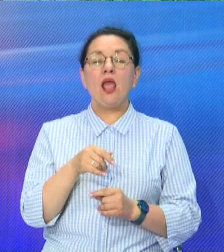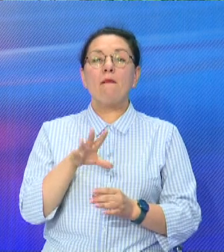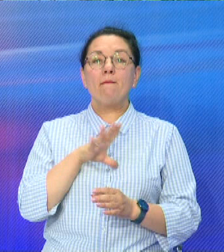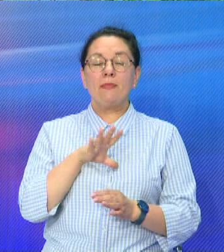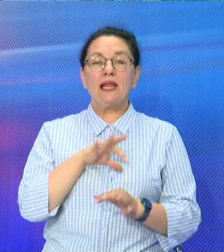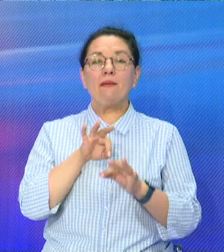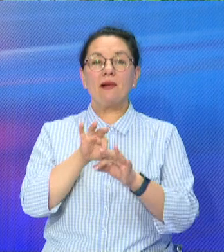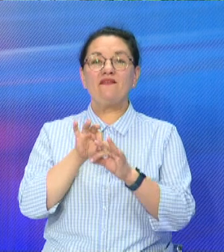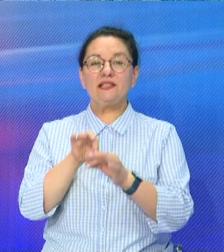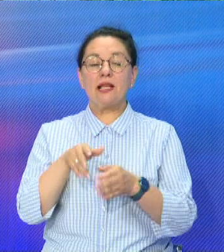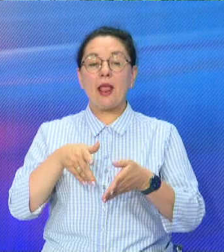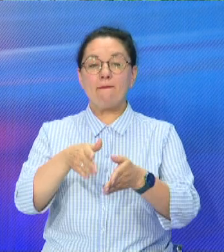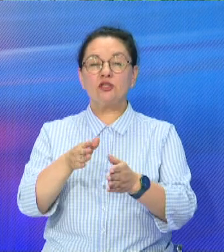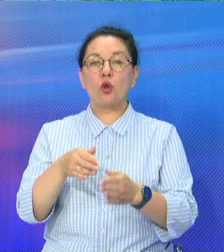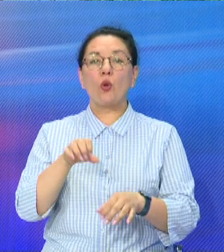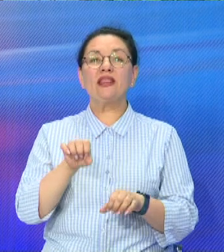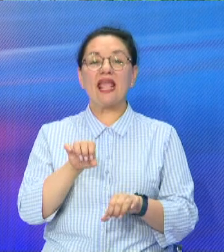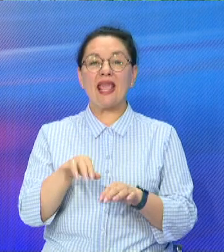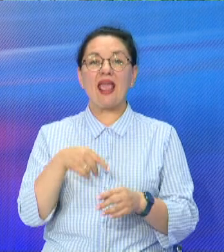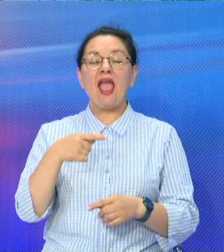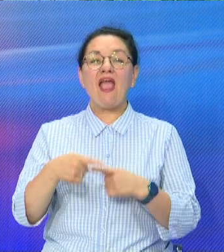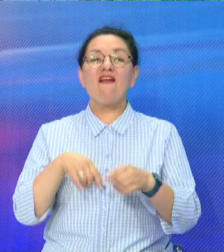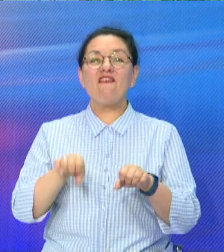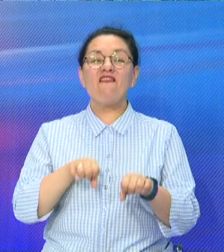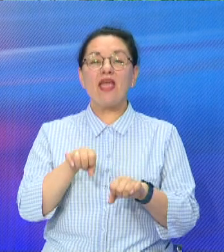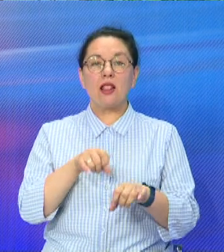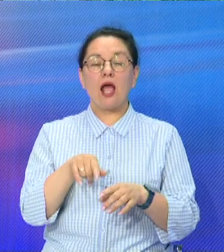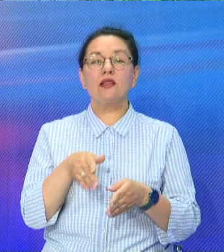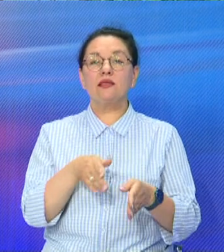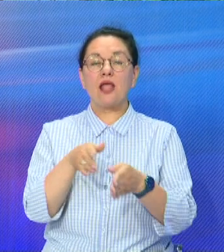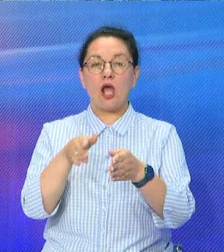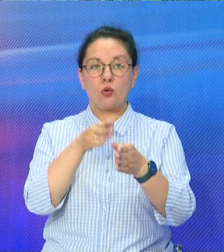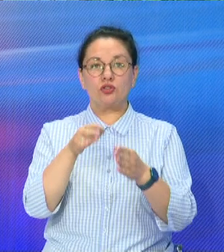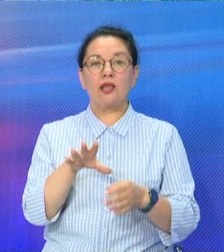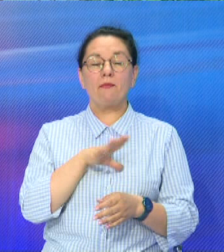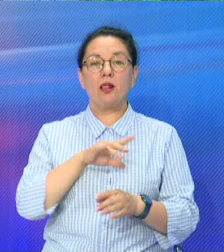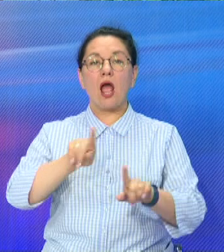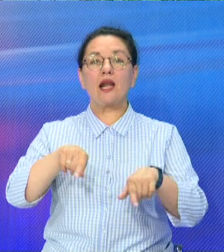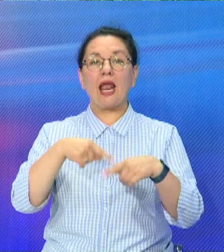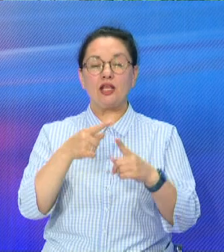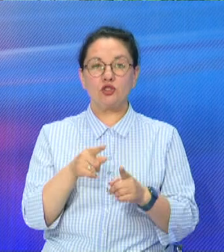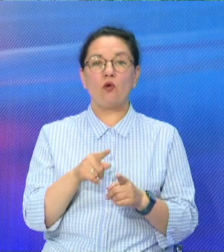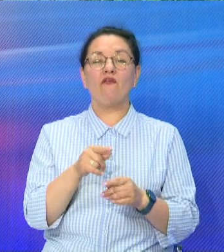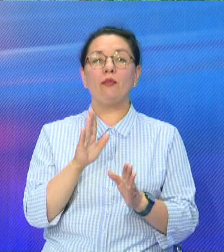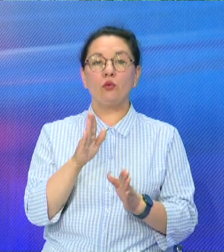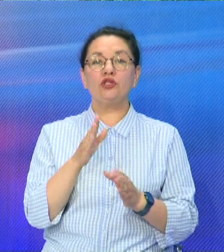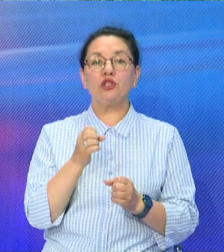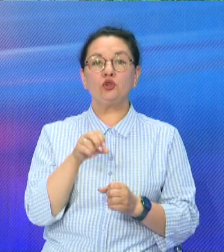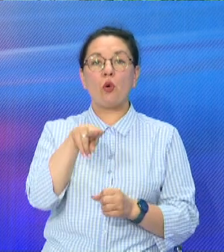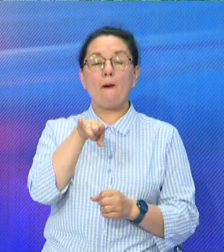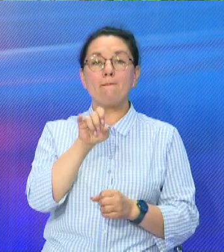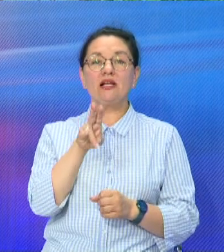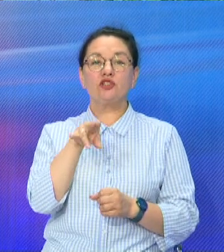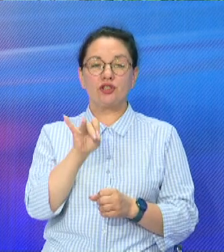обочины пешеходные и велодорожки спорт для сумки меньше и мессы организовано по джин кого урочище пышки проведения